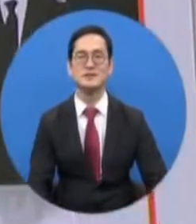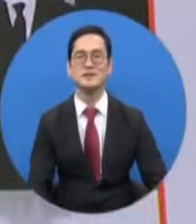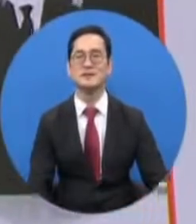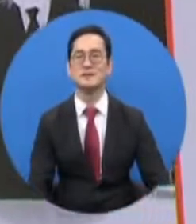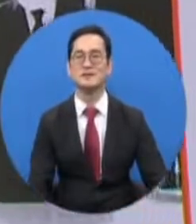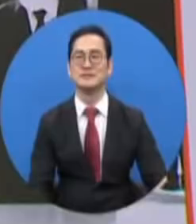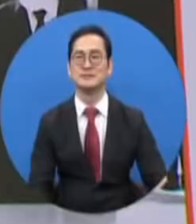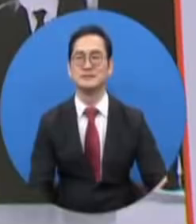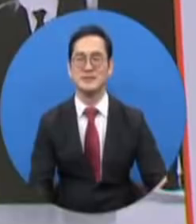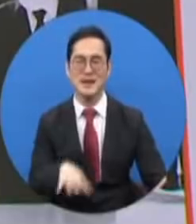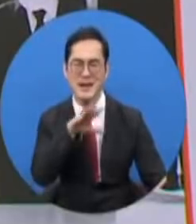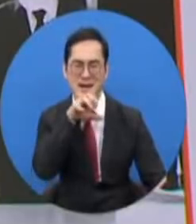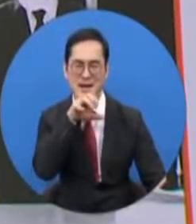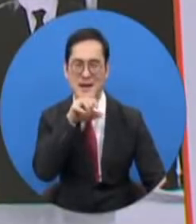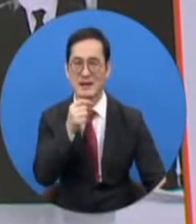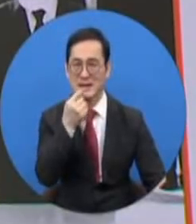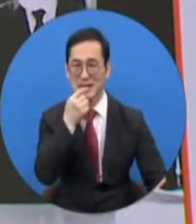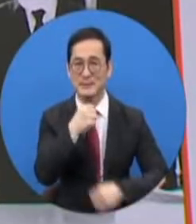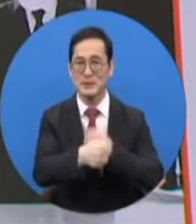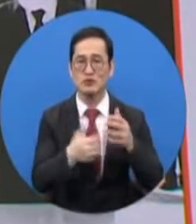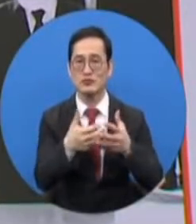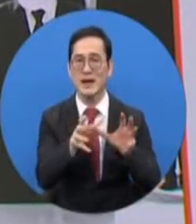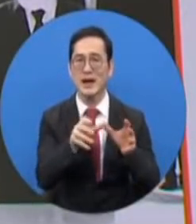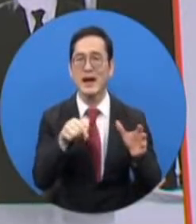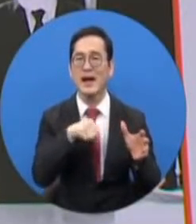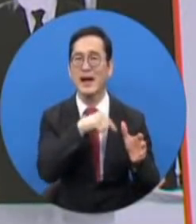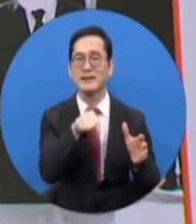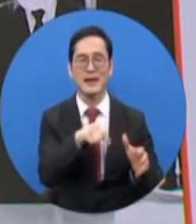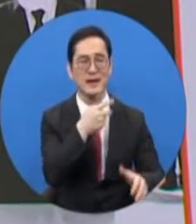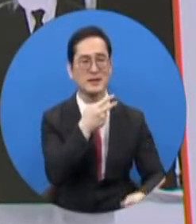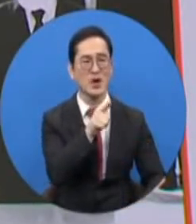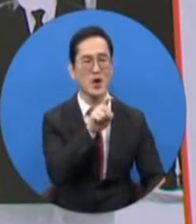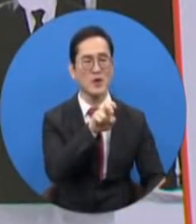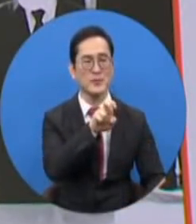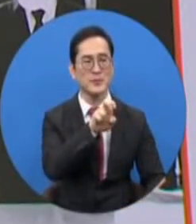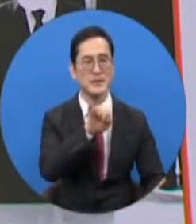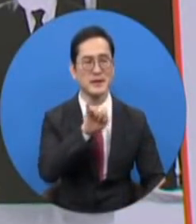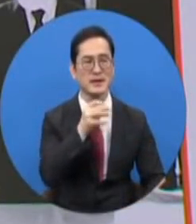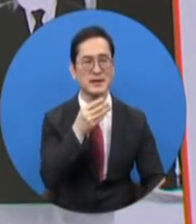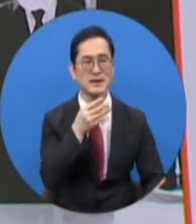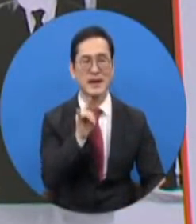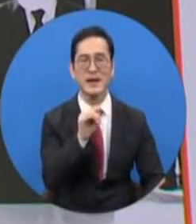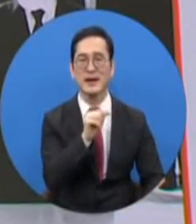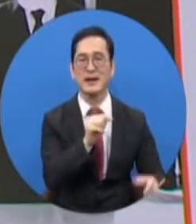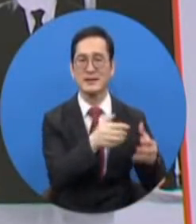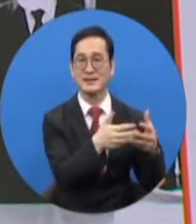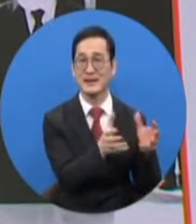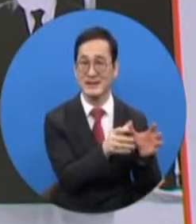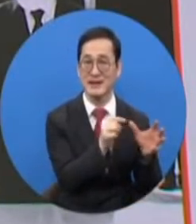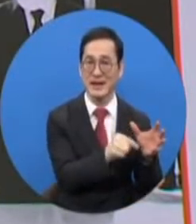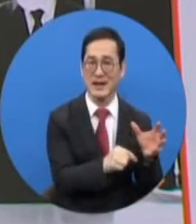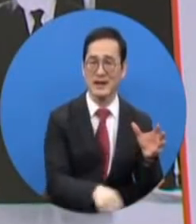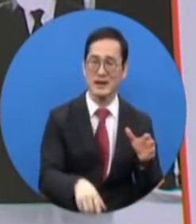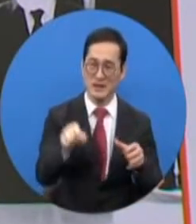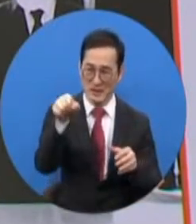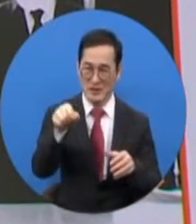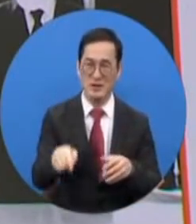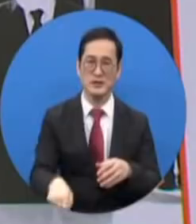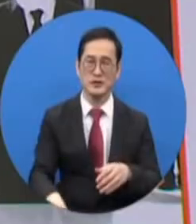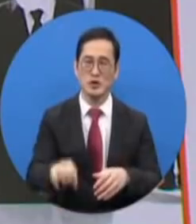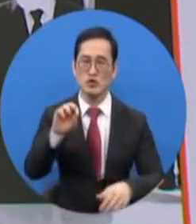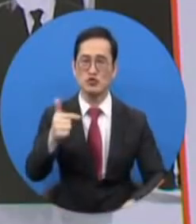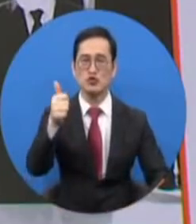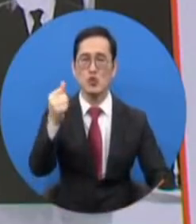민주당 내에 최대 개파 그룹 86그룹 더미래가 윤호중 비대위원장 물러나라 라고